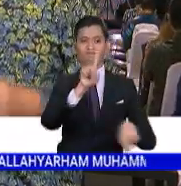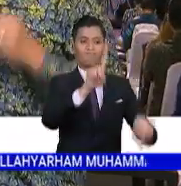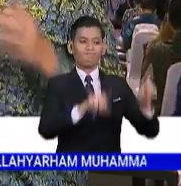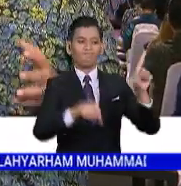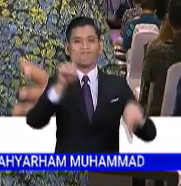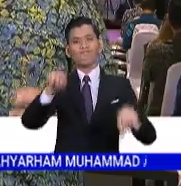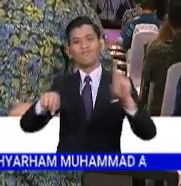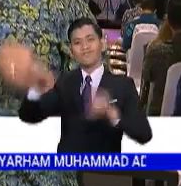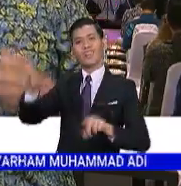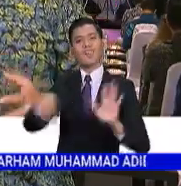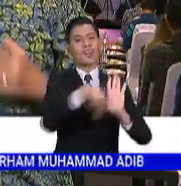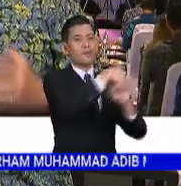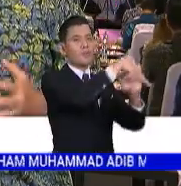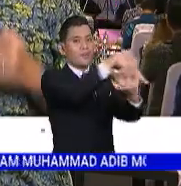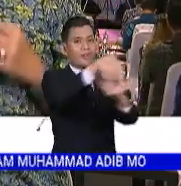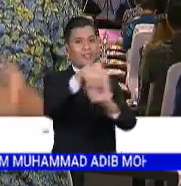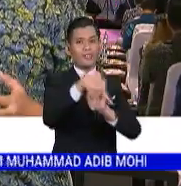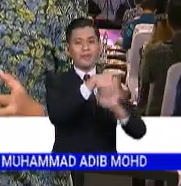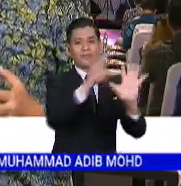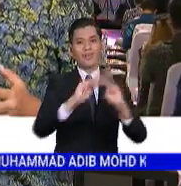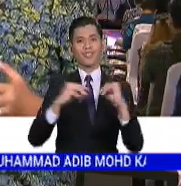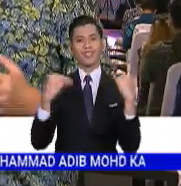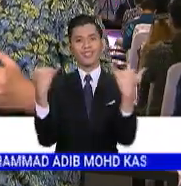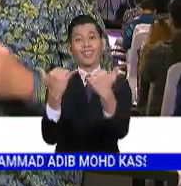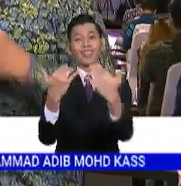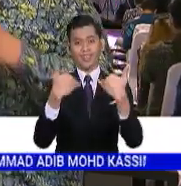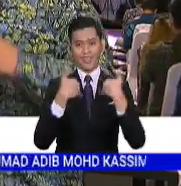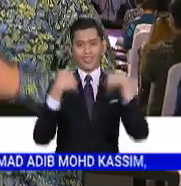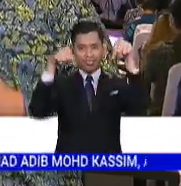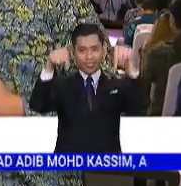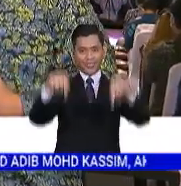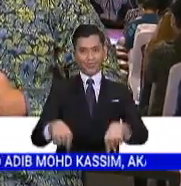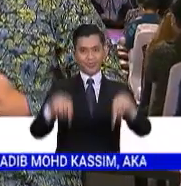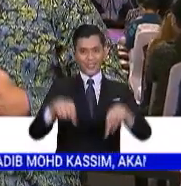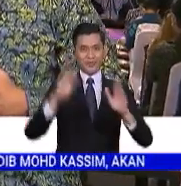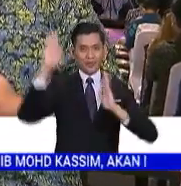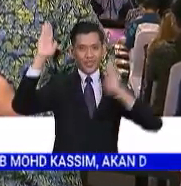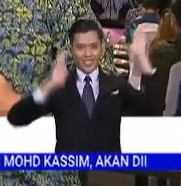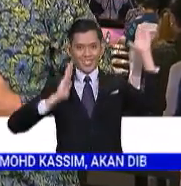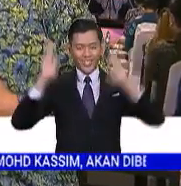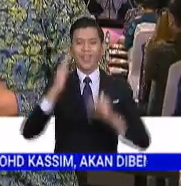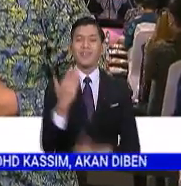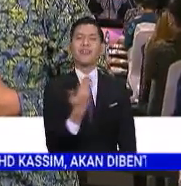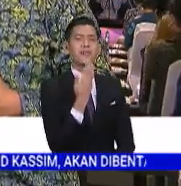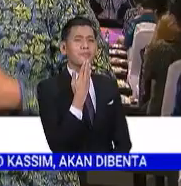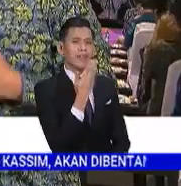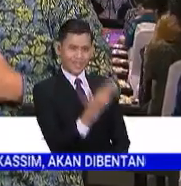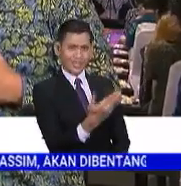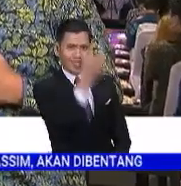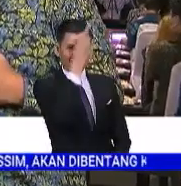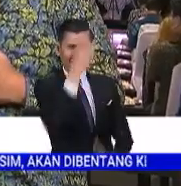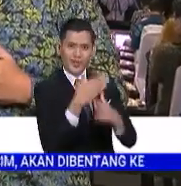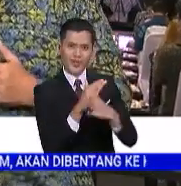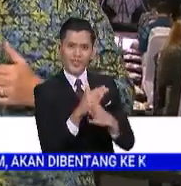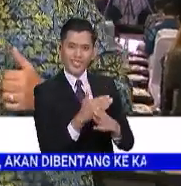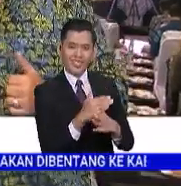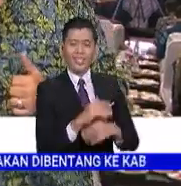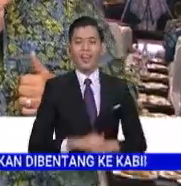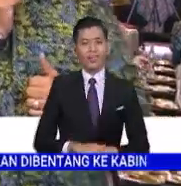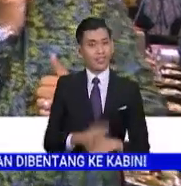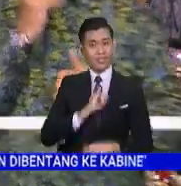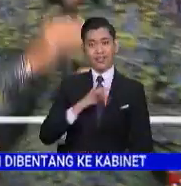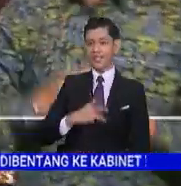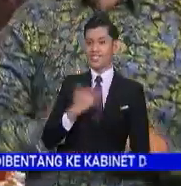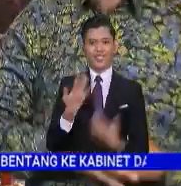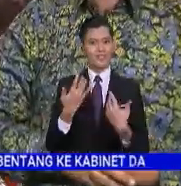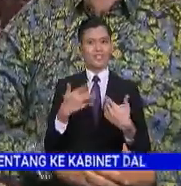persembahan daripada seluruh masyarakat yang ada di Malaysia ini. Okey, baik. Terima kasih Datuk atas perkongsian itu tadi. Baik saudara, saya rasa itu